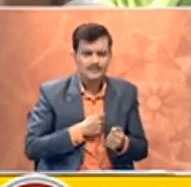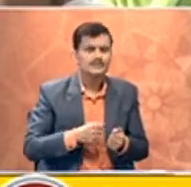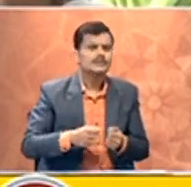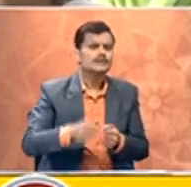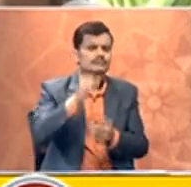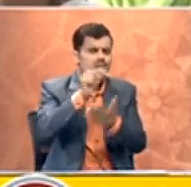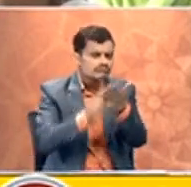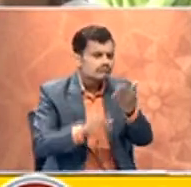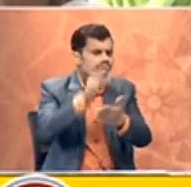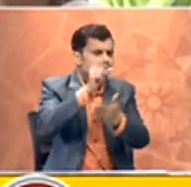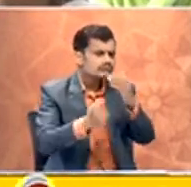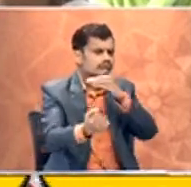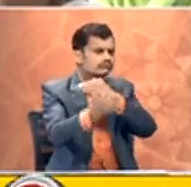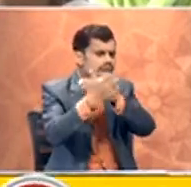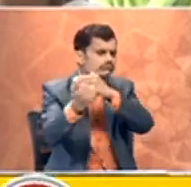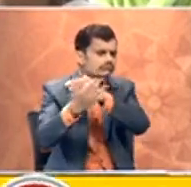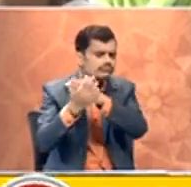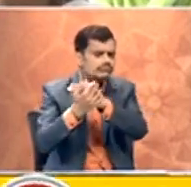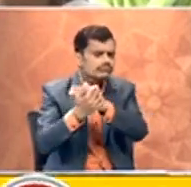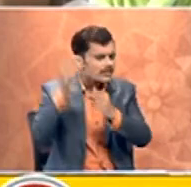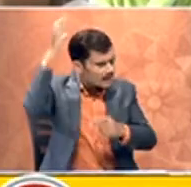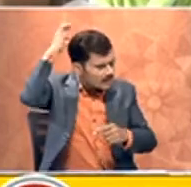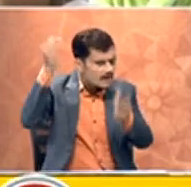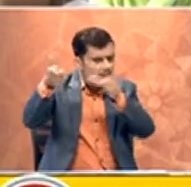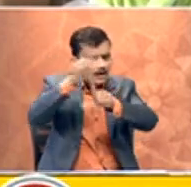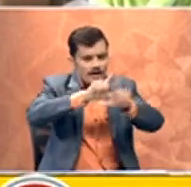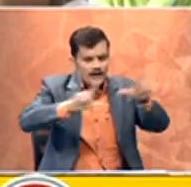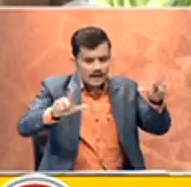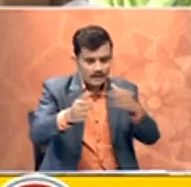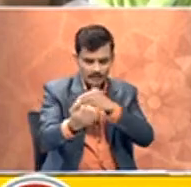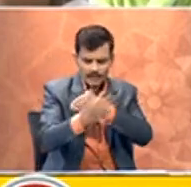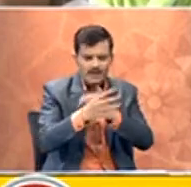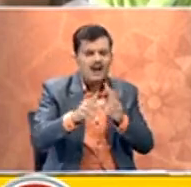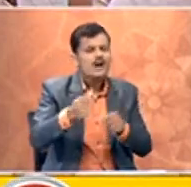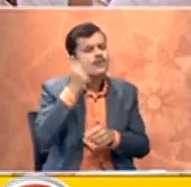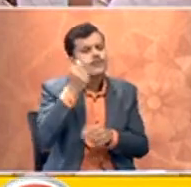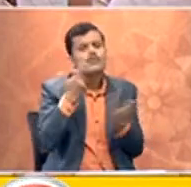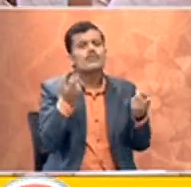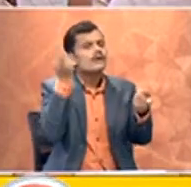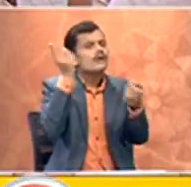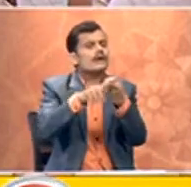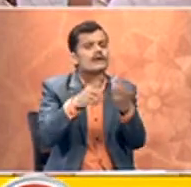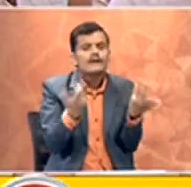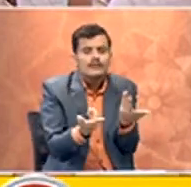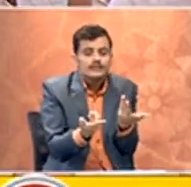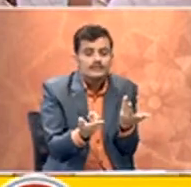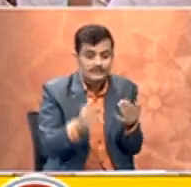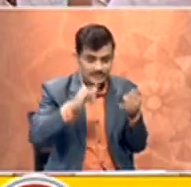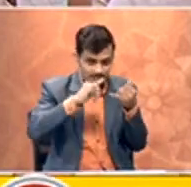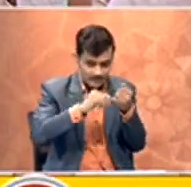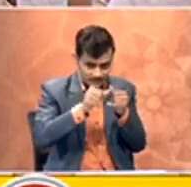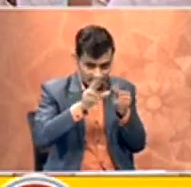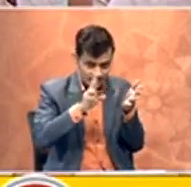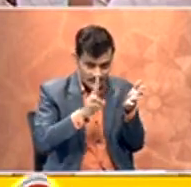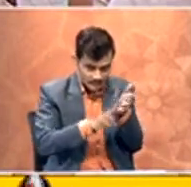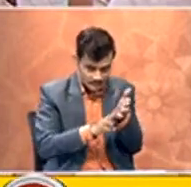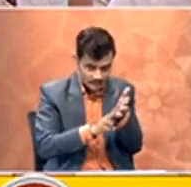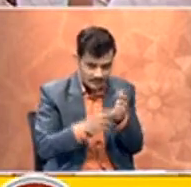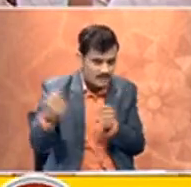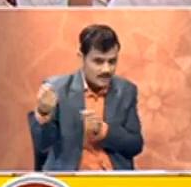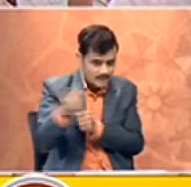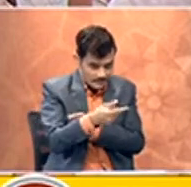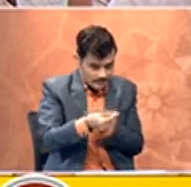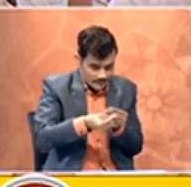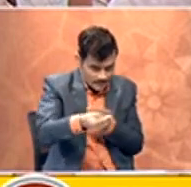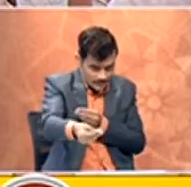पत्र संस्कृत भाषा में मिले हैं। इसकी वजह यह है कि सावन मास की पूर्णिमा इस